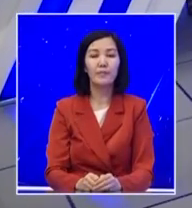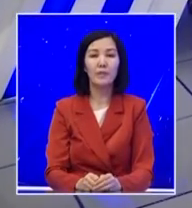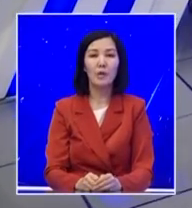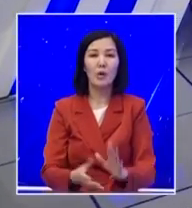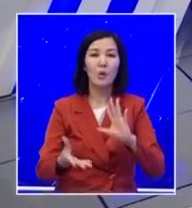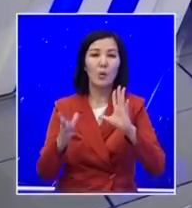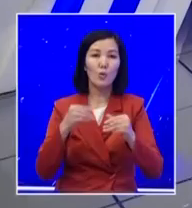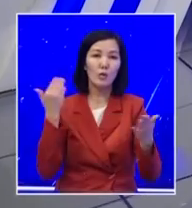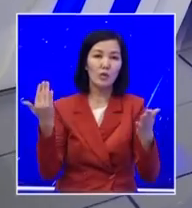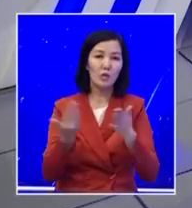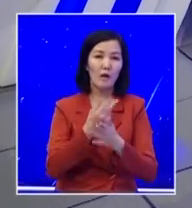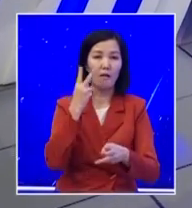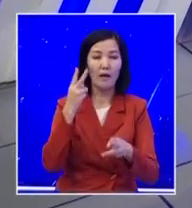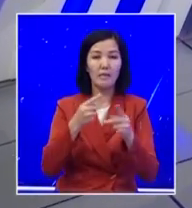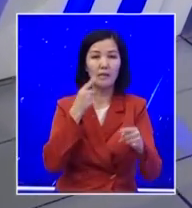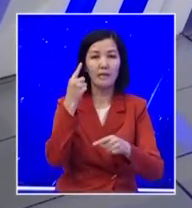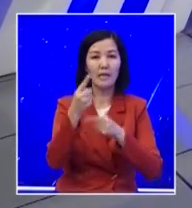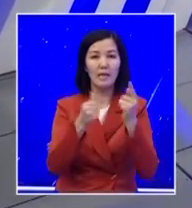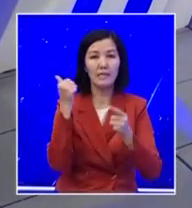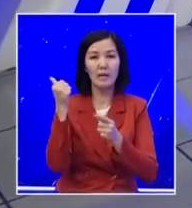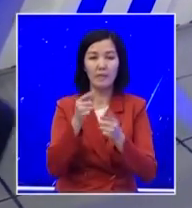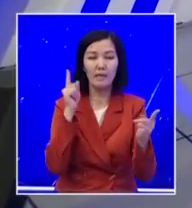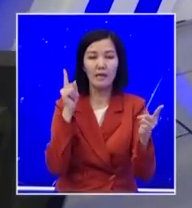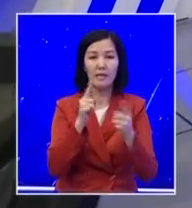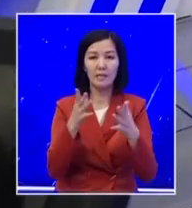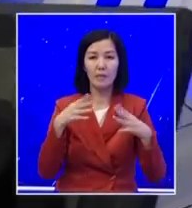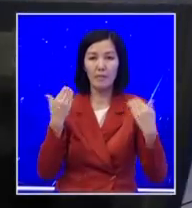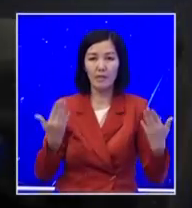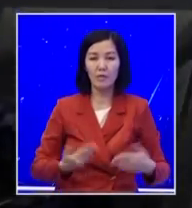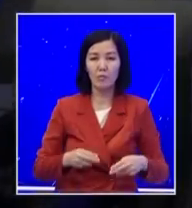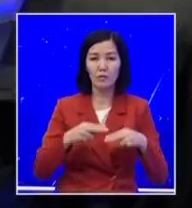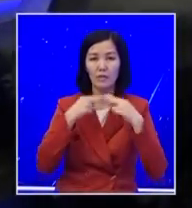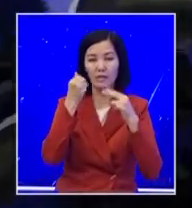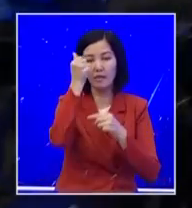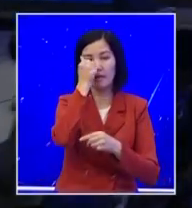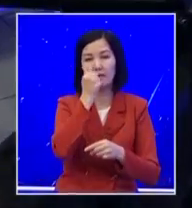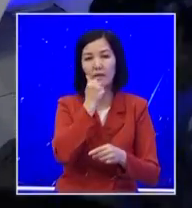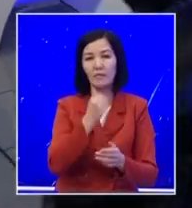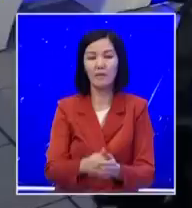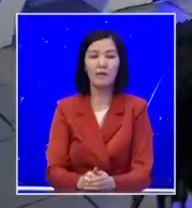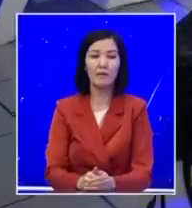Құрметті көрермен, бүгінгі айтар ақпарат осы. Біз өздеріңізбен келер аптада қайта қауышамыз. Аман сау болыңыздар.